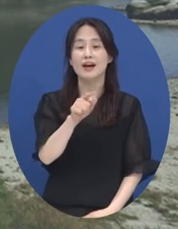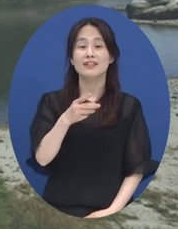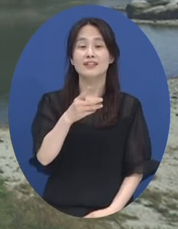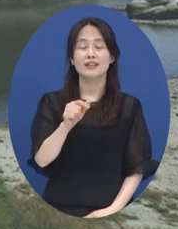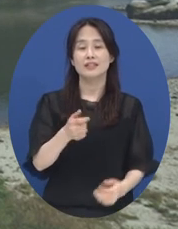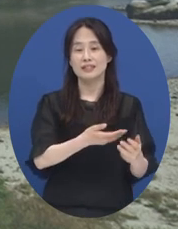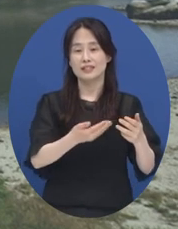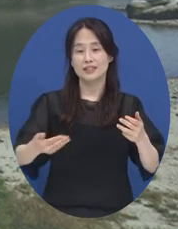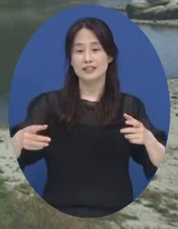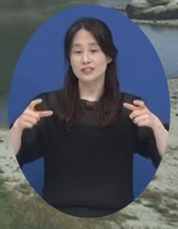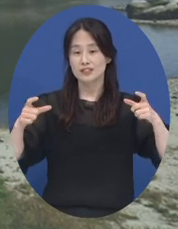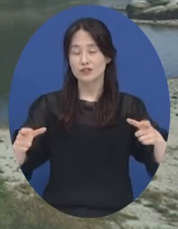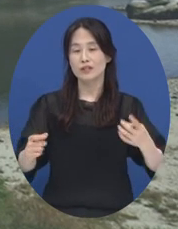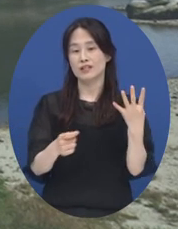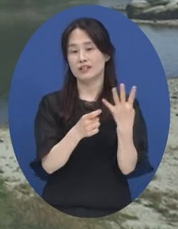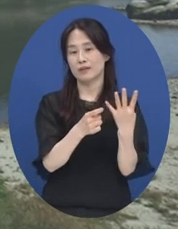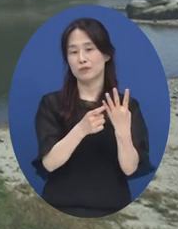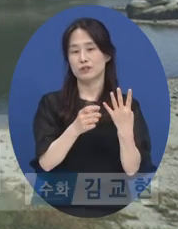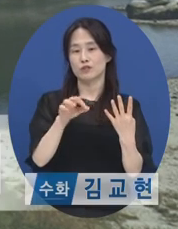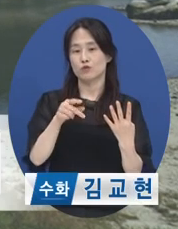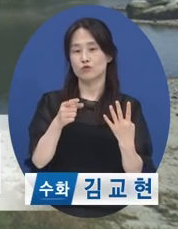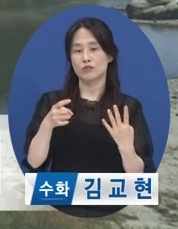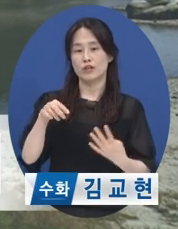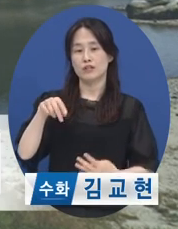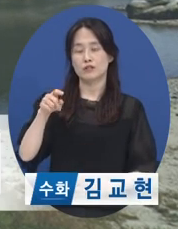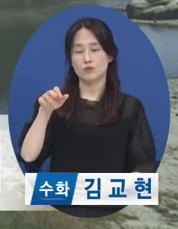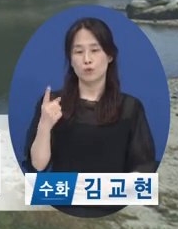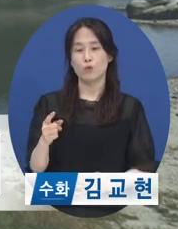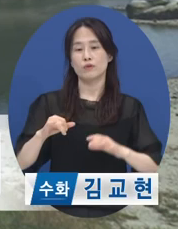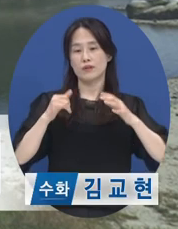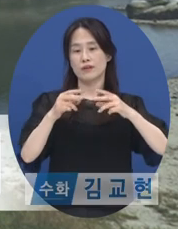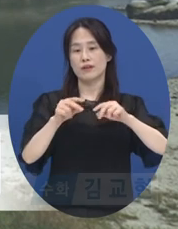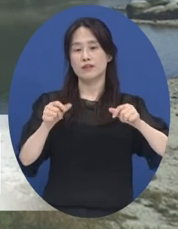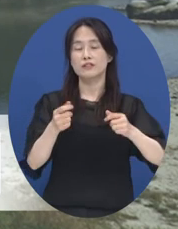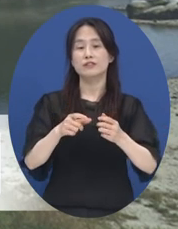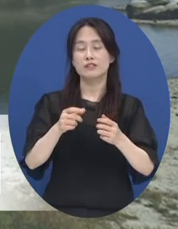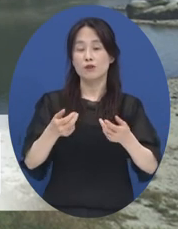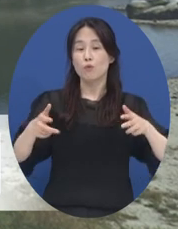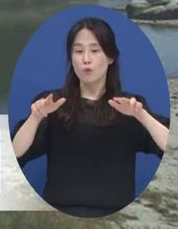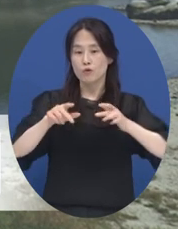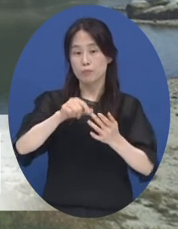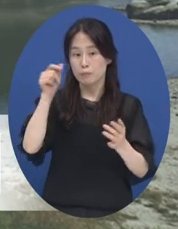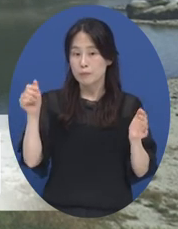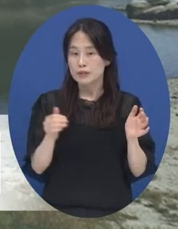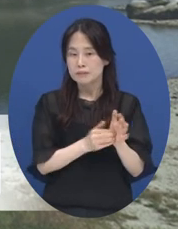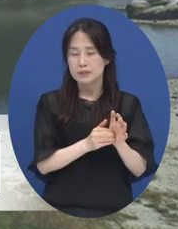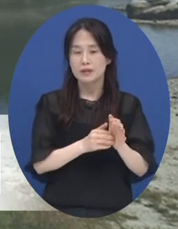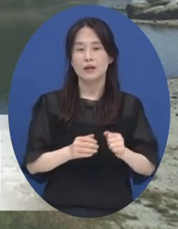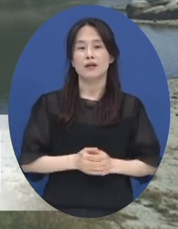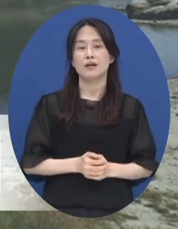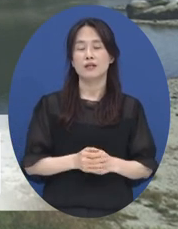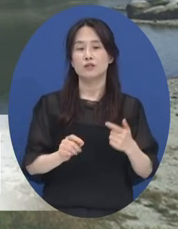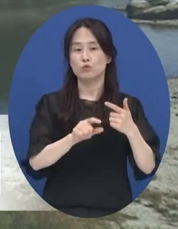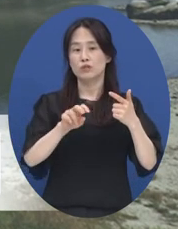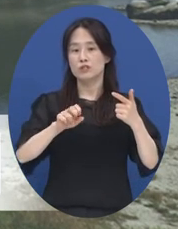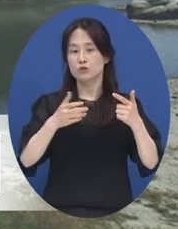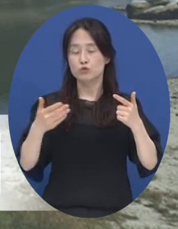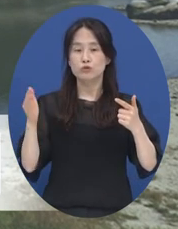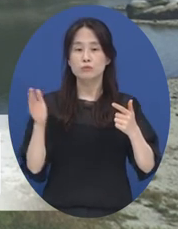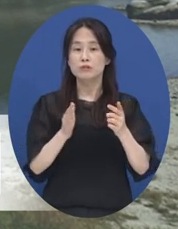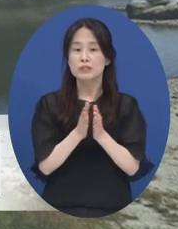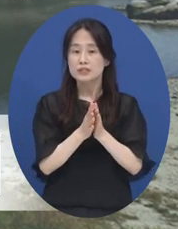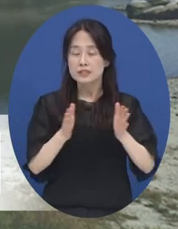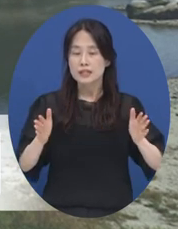1 담가 교육이 우리나라에서 네 번째로 유네스코 세계지질공원 으로 지정 됐습니다 유네스코는 지난달 29일부터 열린